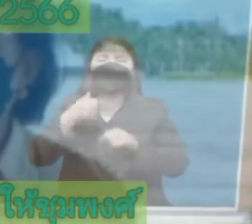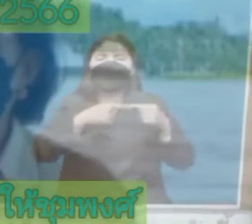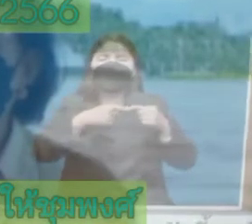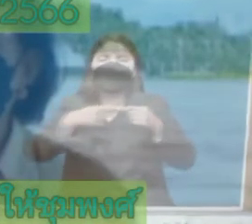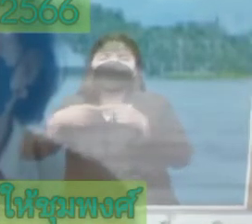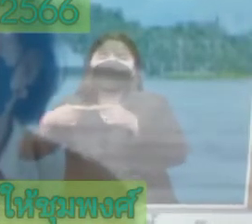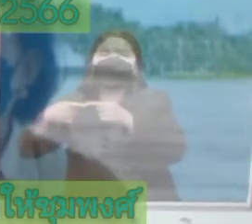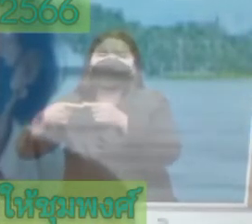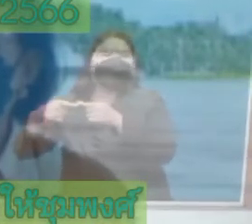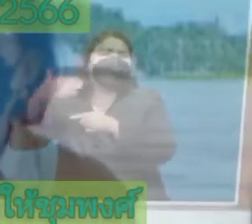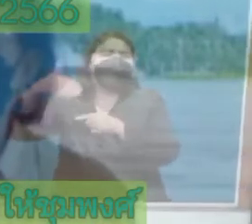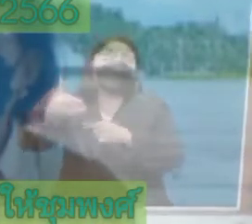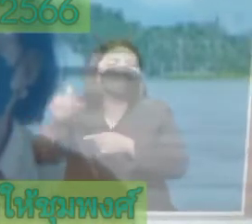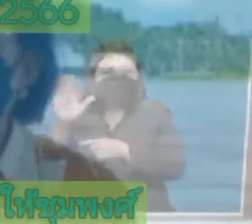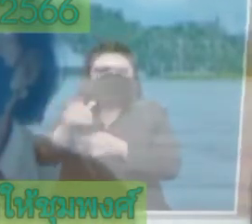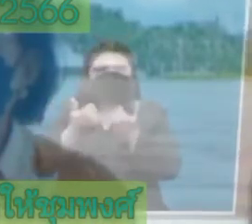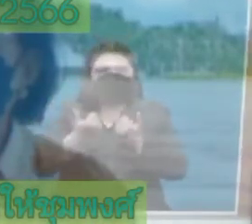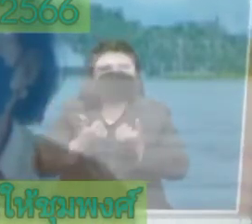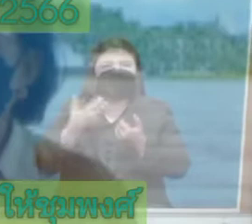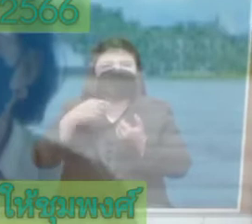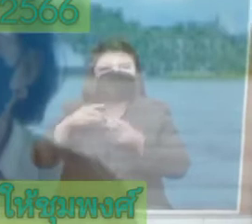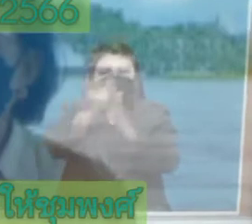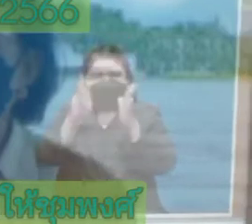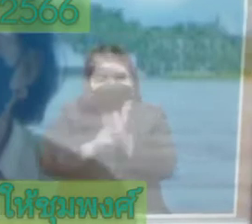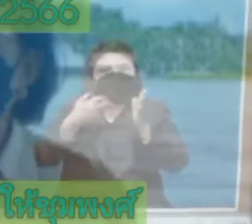ลอดชีวิตตลอดชาติอะไรล่ะศึกษากฎหมายซะบ้างนะ